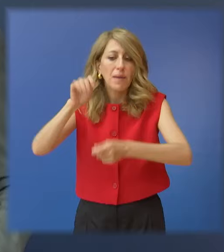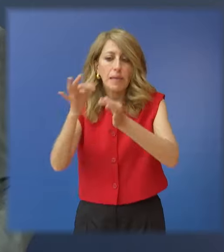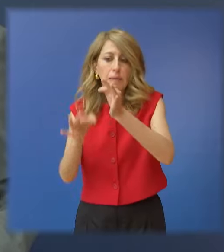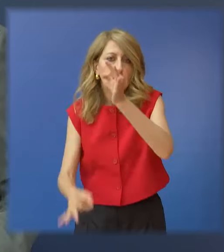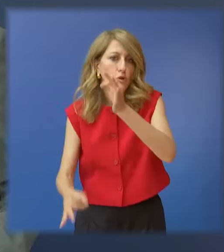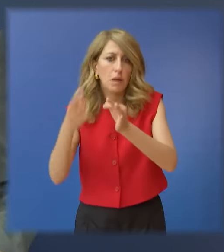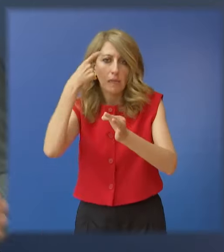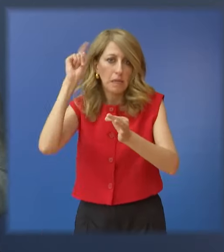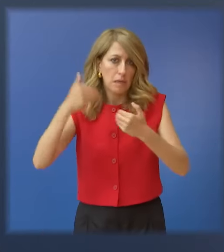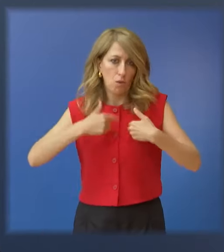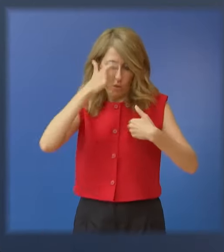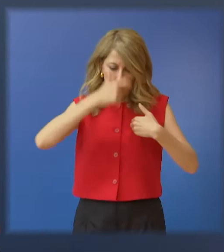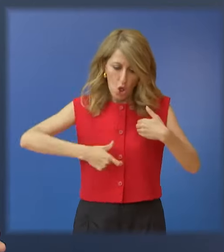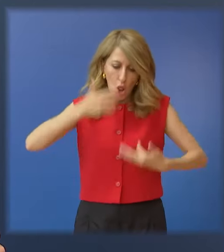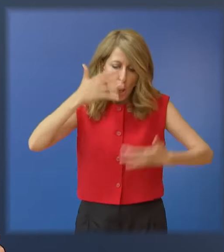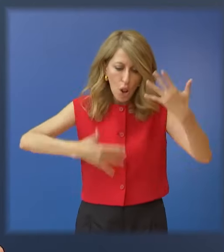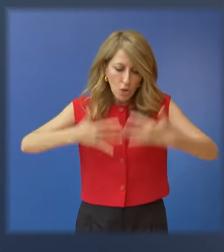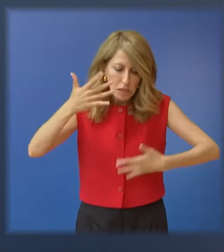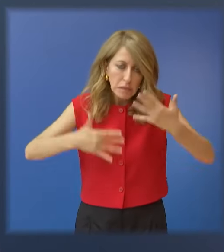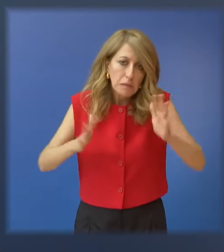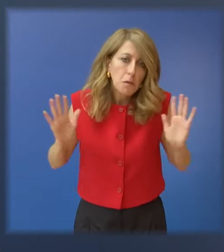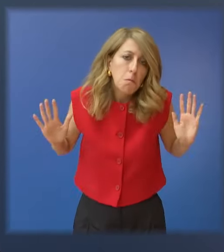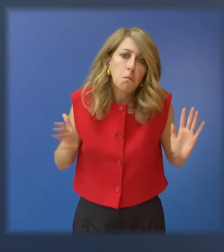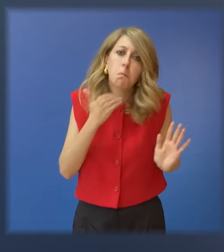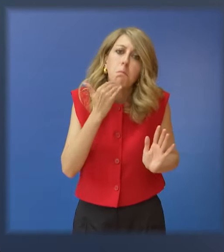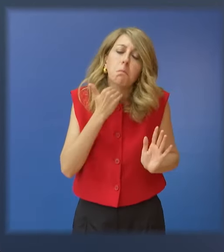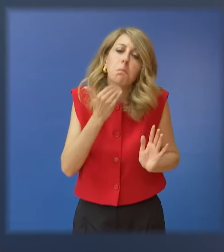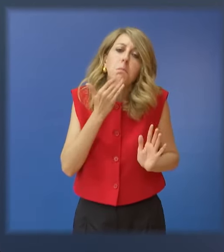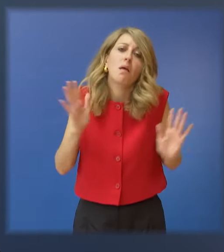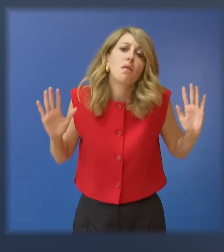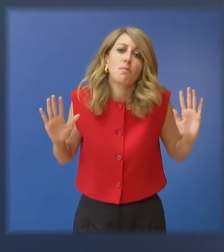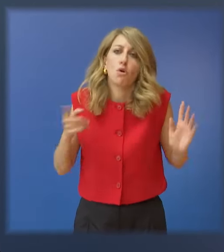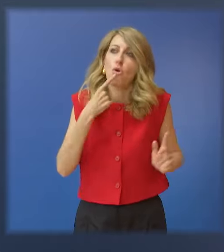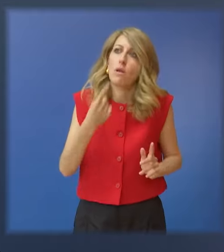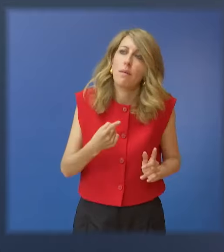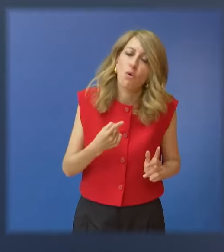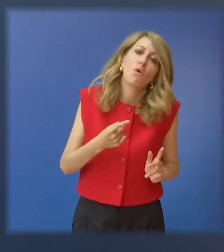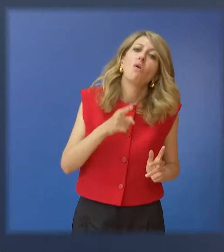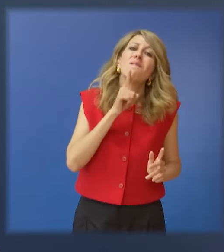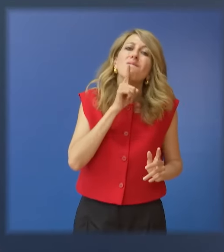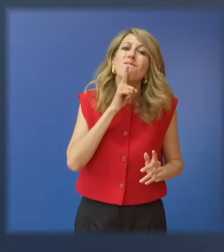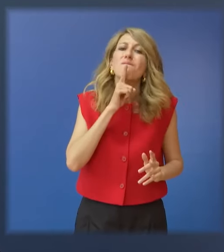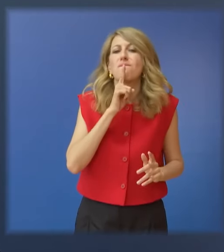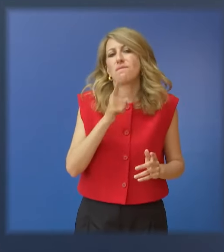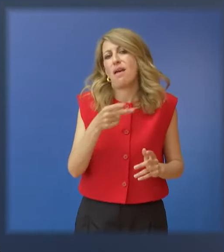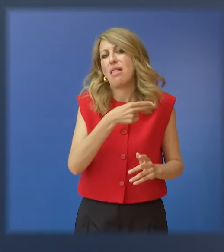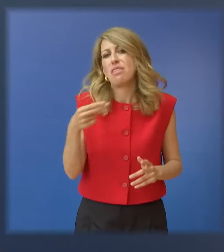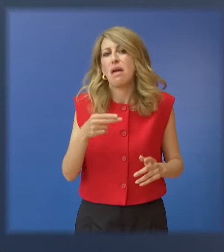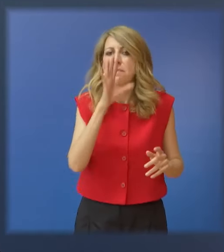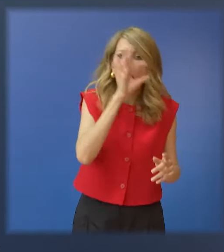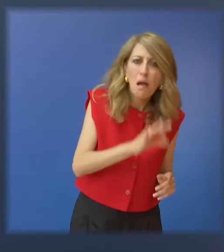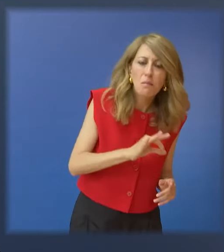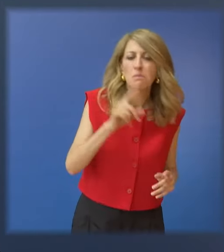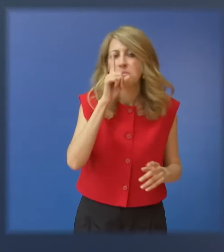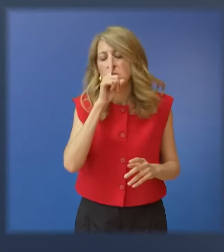να επιβεβαιώσω να διαψεύσω το έτερο σκέλος του δημοσιεύματος αλλά η σύνδεση της συγκεκριμένης υπόθεσης που αφορά τα πρόσωπα τα